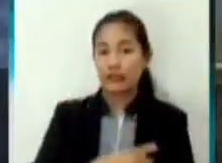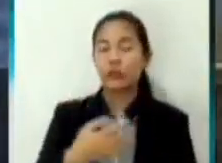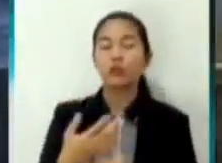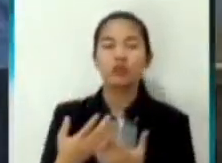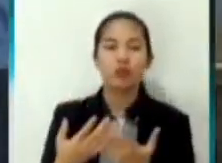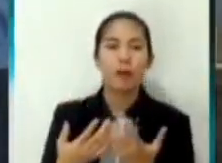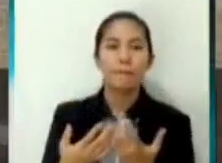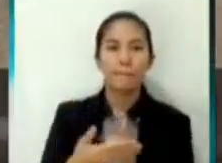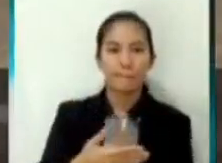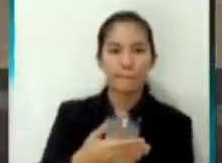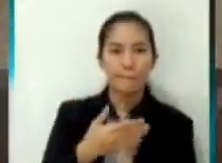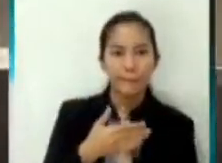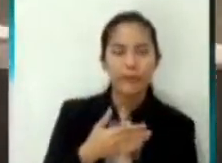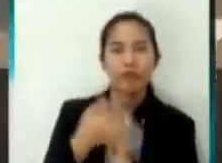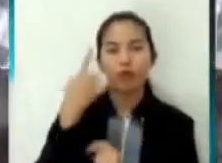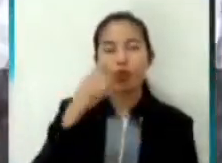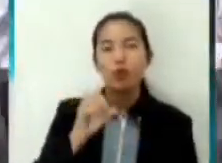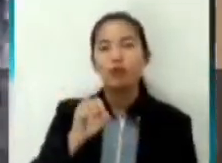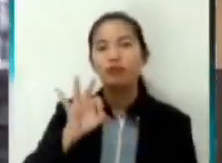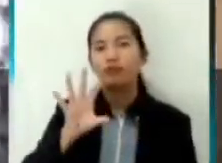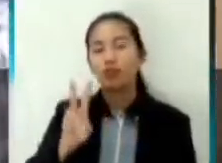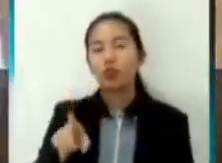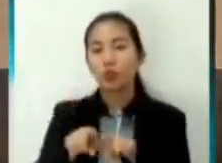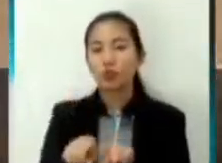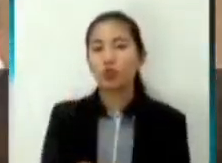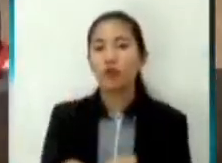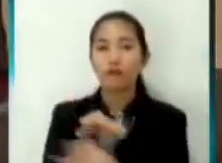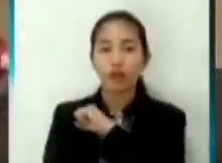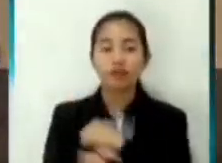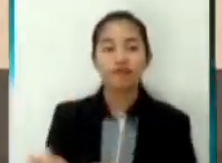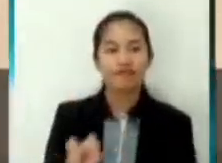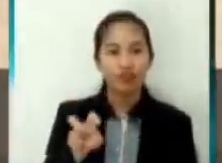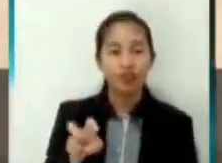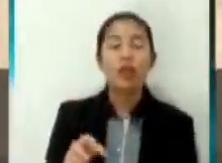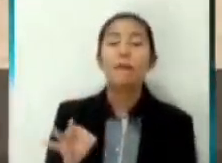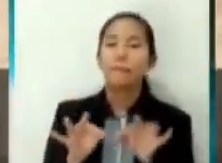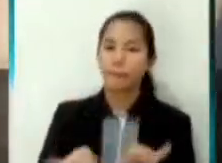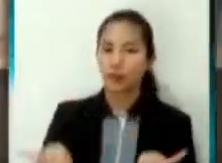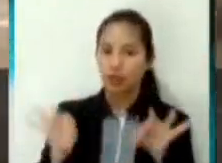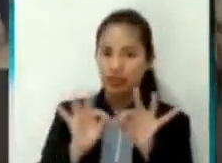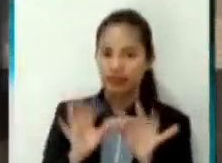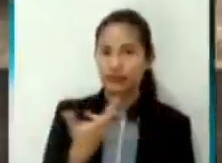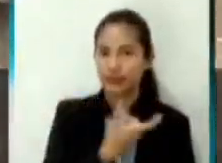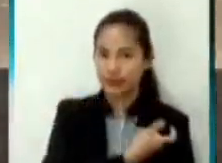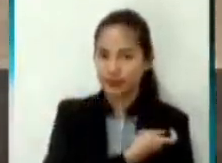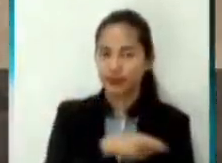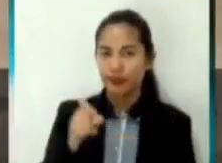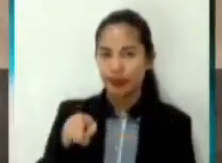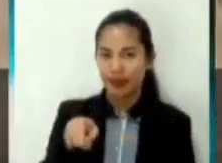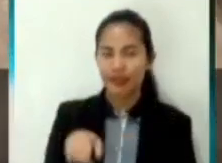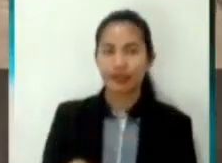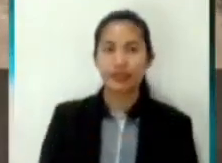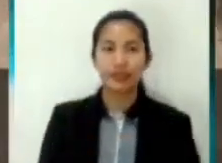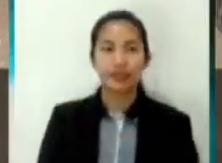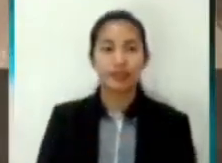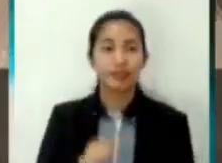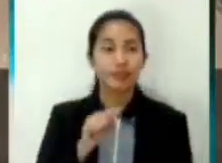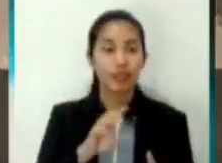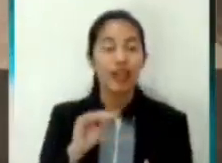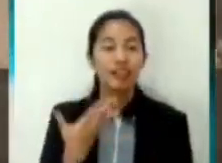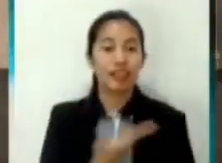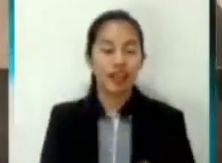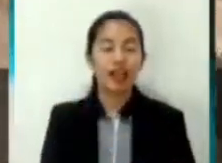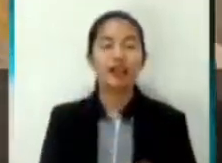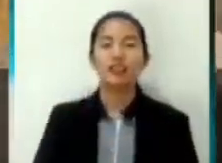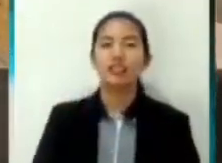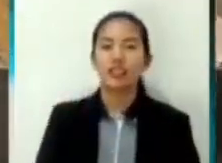mga autorisadong foreign travelers basta bakunado na kontra COVID. Kaya ang anak ni Davis Crisostomo hindi natigil sa